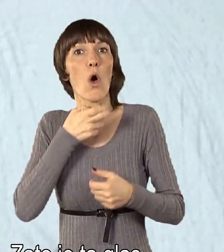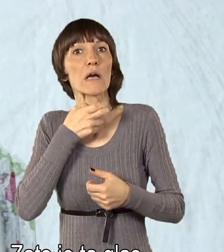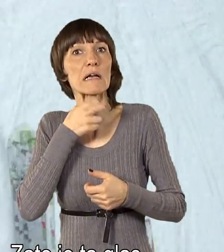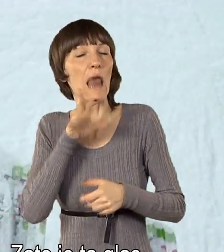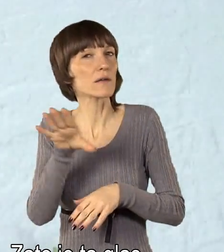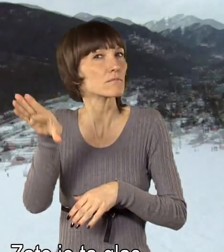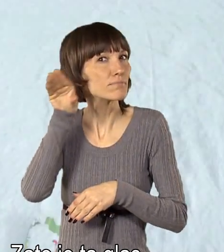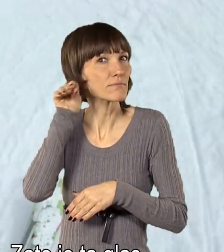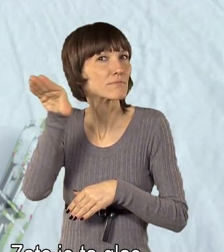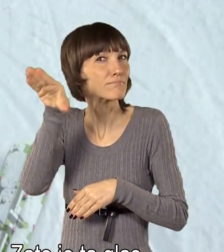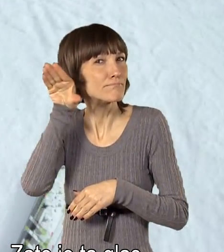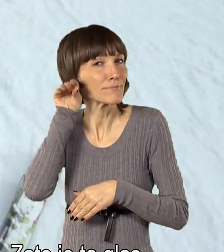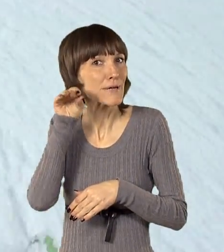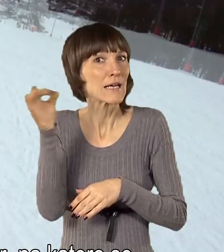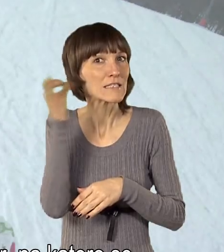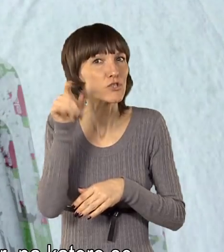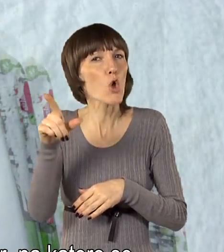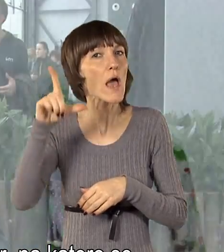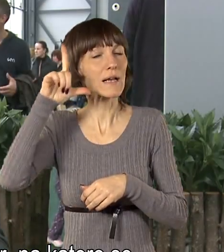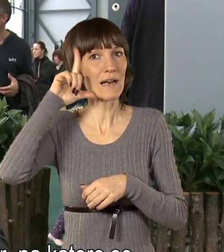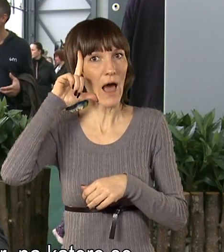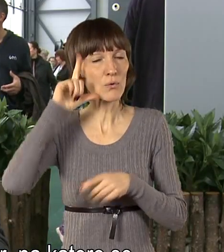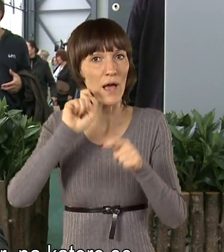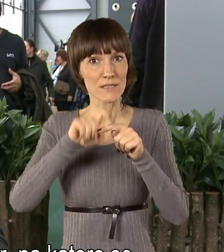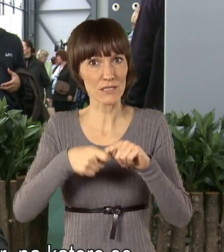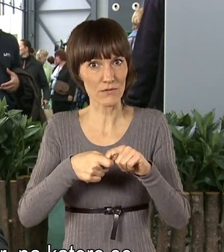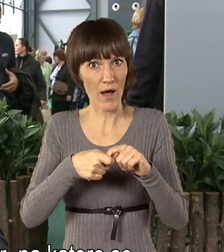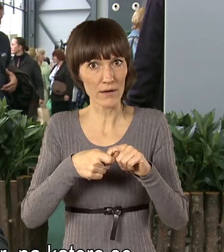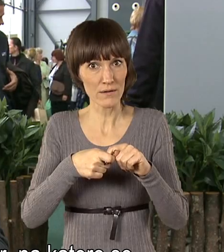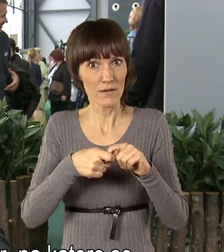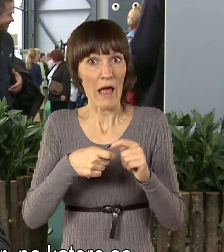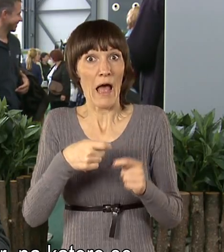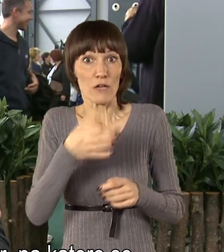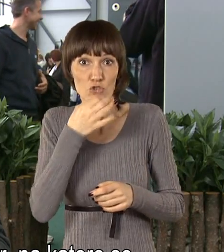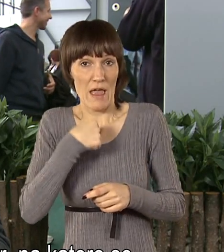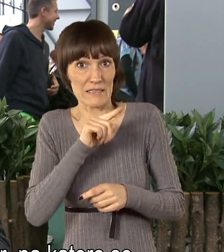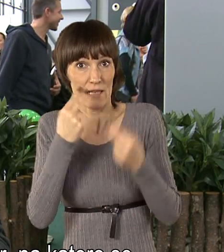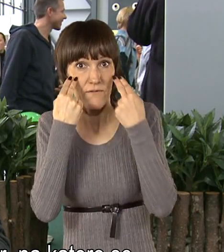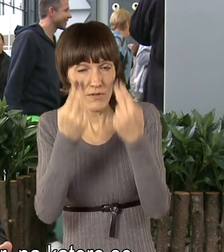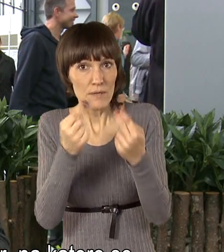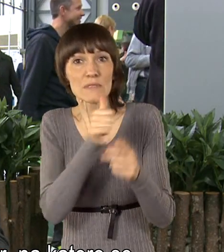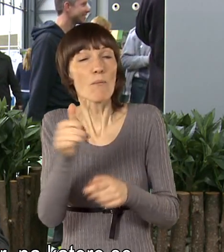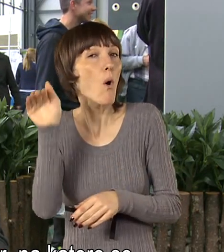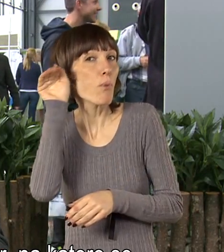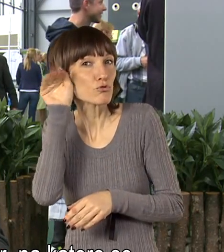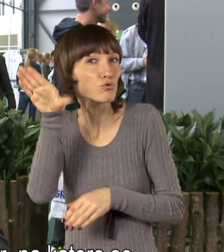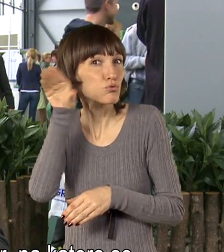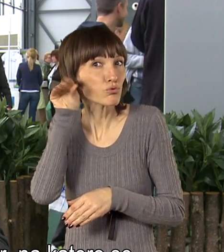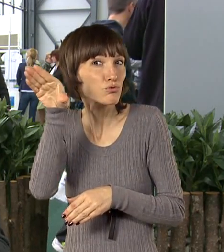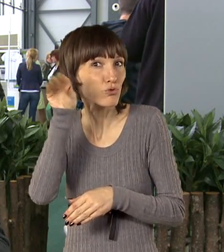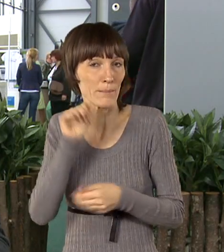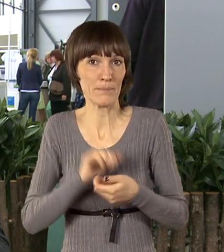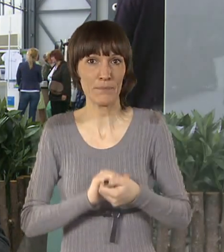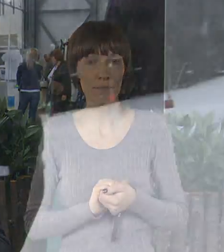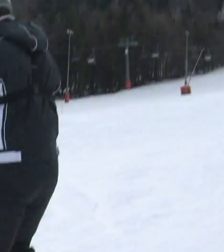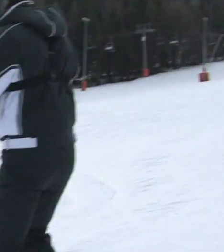bolj pomemben. Namreč zvok je tista glavna stvar, na katero se nekdo, ki ne vidi, lahko oprime.